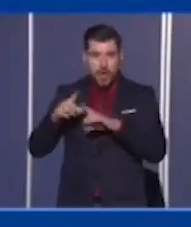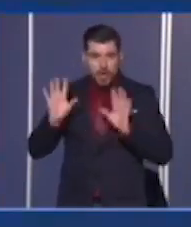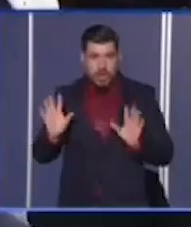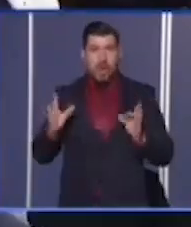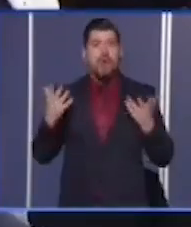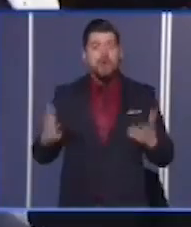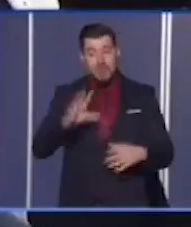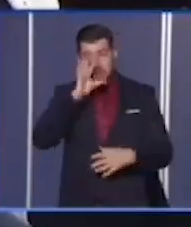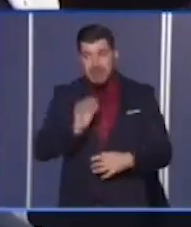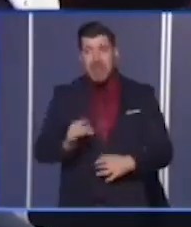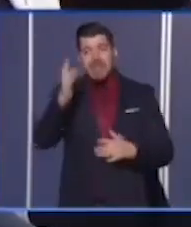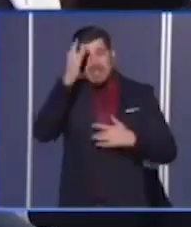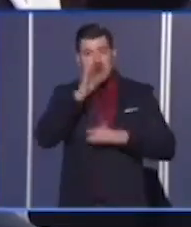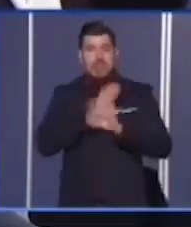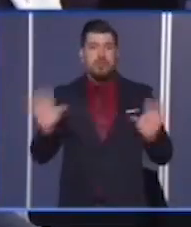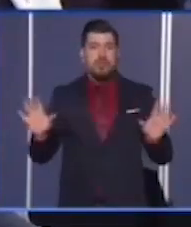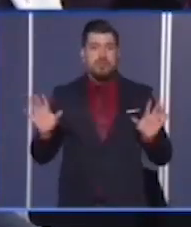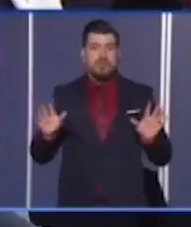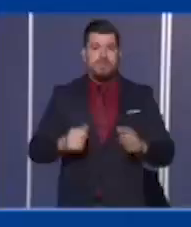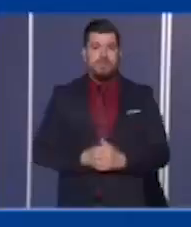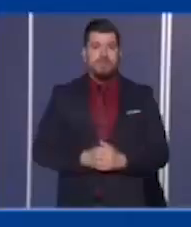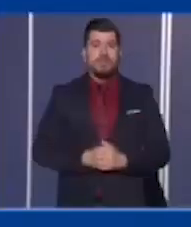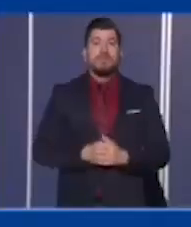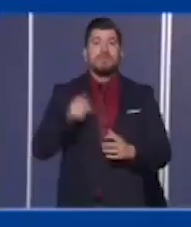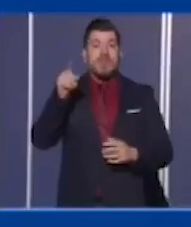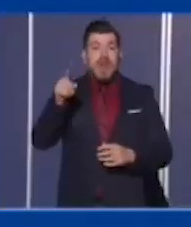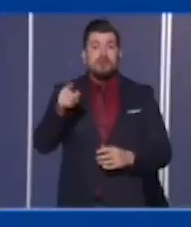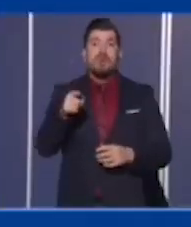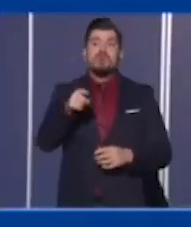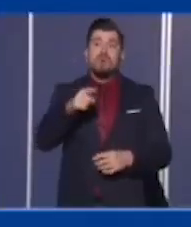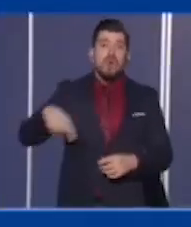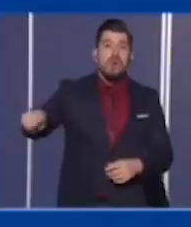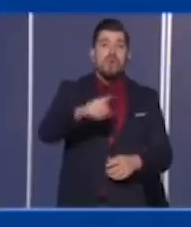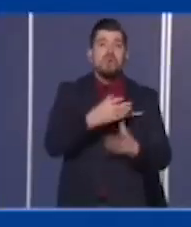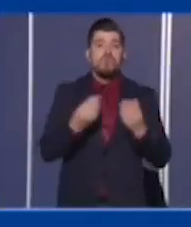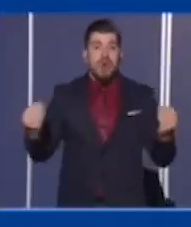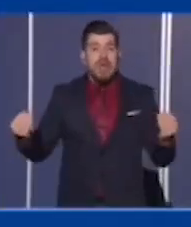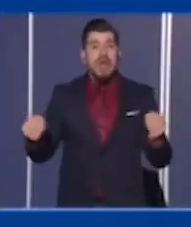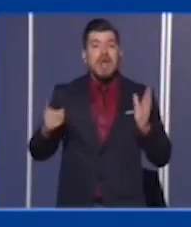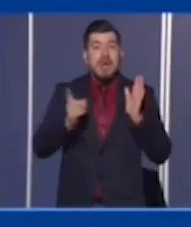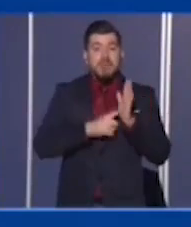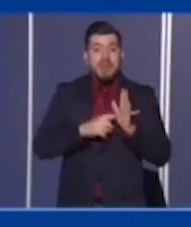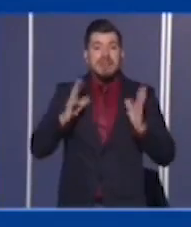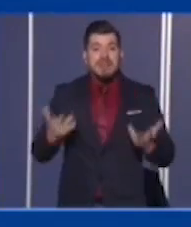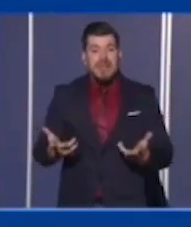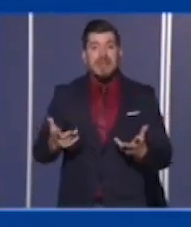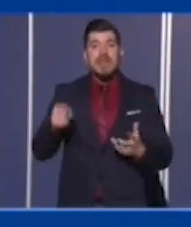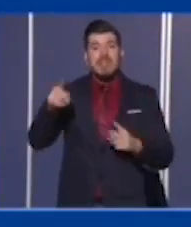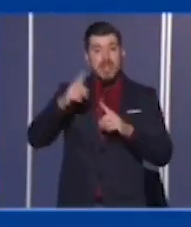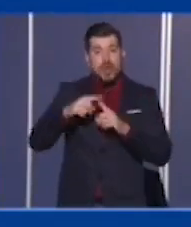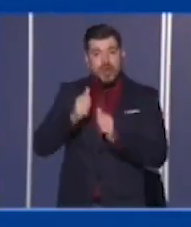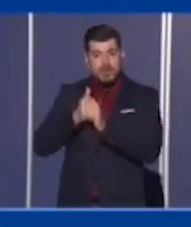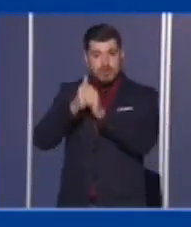άκρος πολιτική επιλογή, στο όνομα των πολλών. Είναι προϋπόθεση ευημερίας των